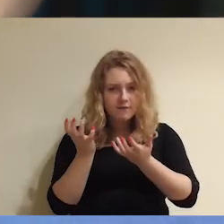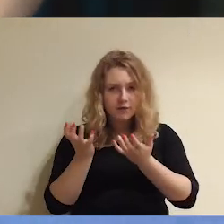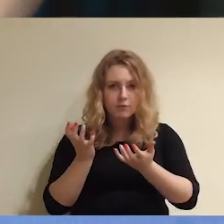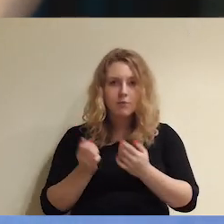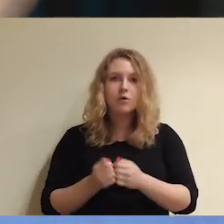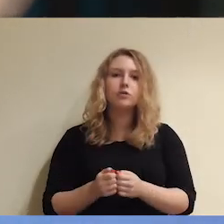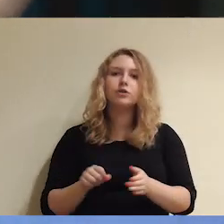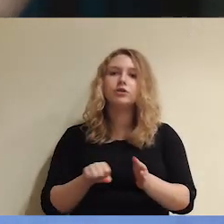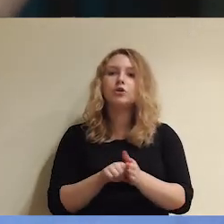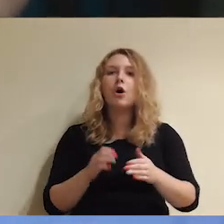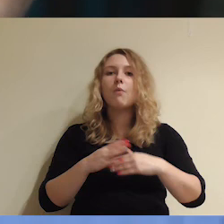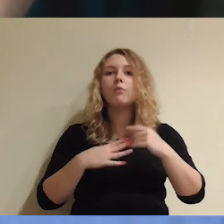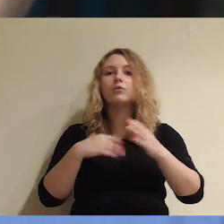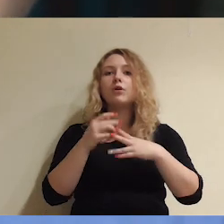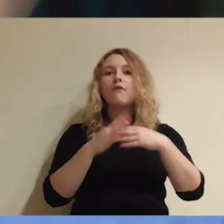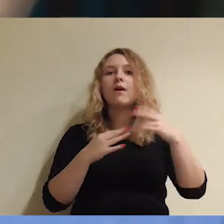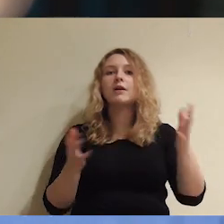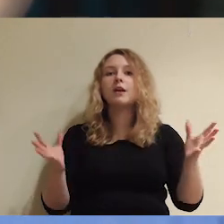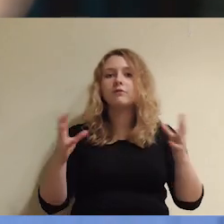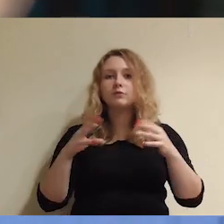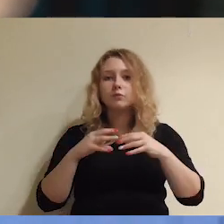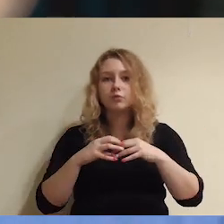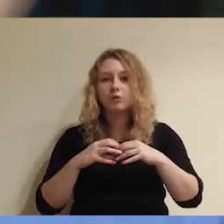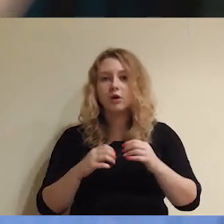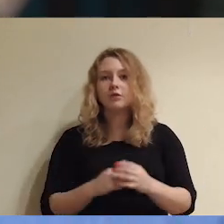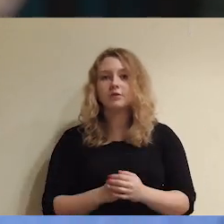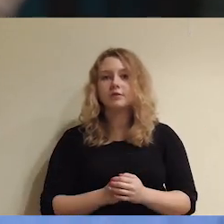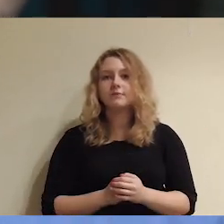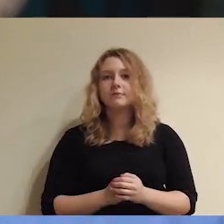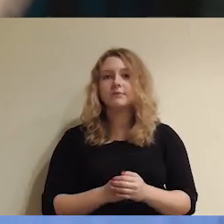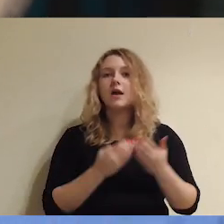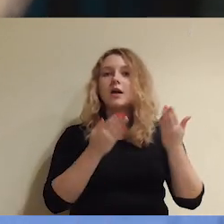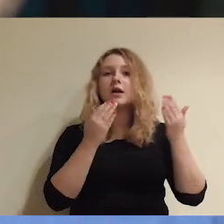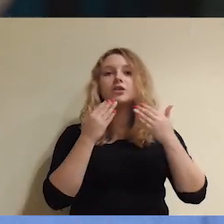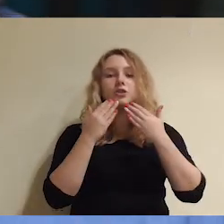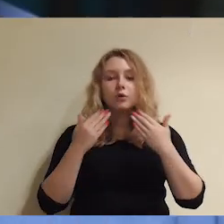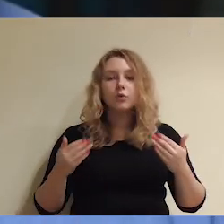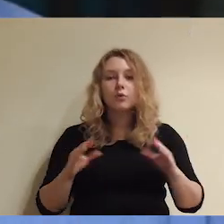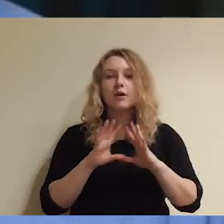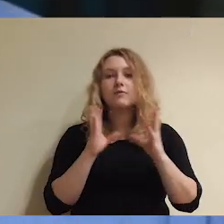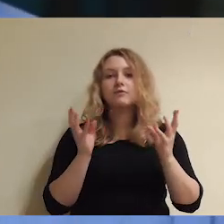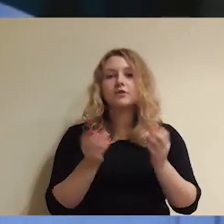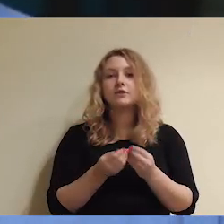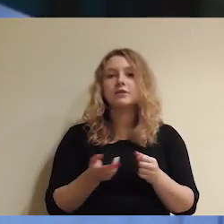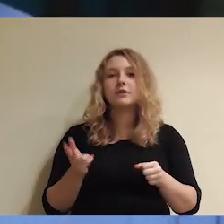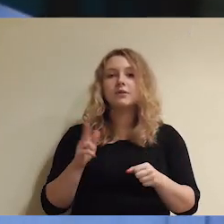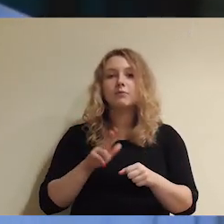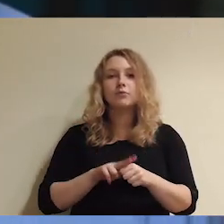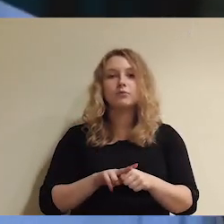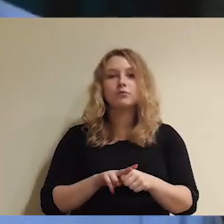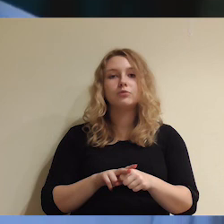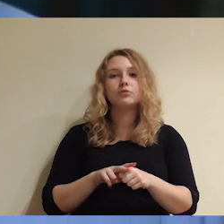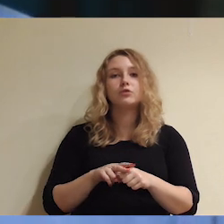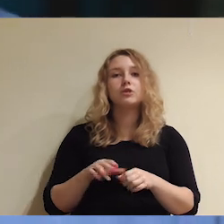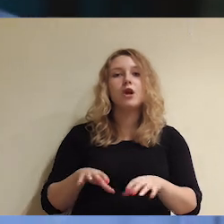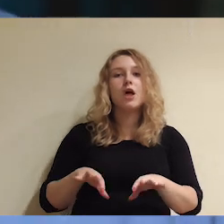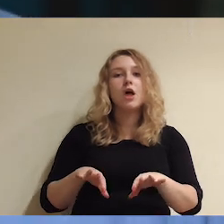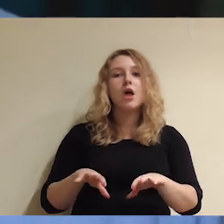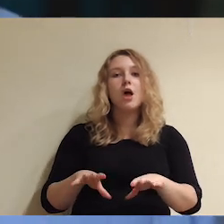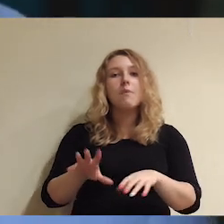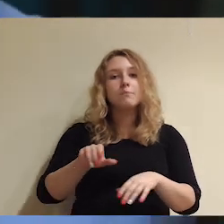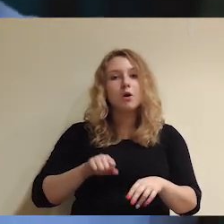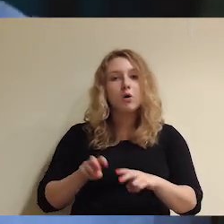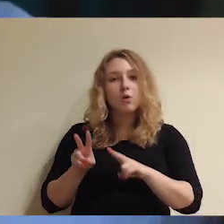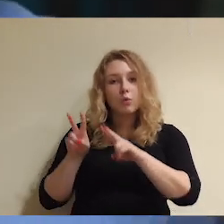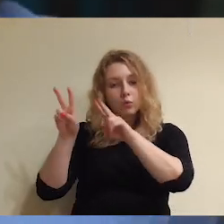to są dla budowania wspólnoty, ale dla tych też, którzy tworzą tę medytację. I jeszcze raz dziękuję wszystkim, którzy się